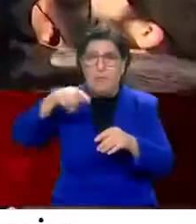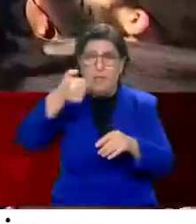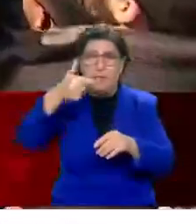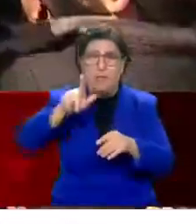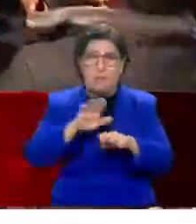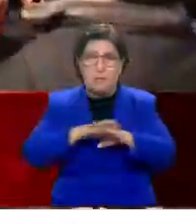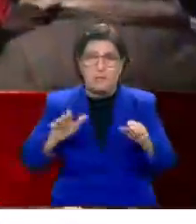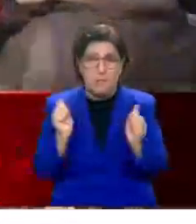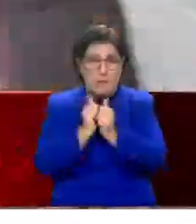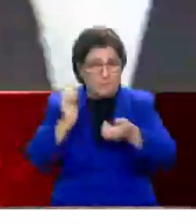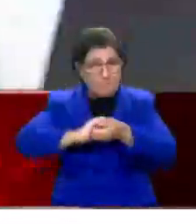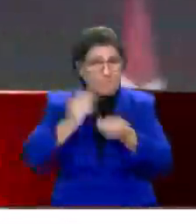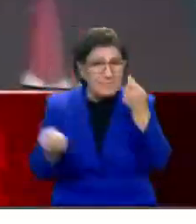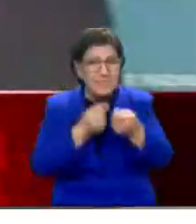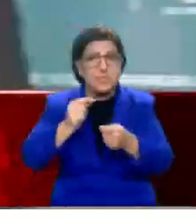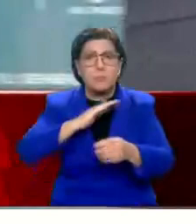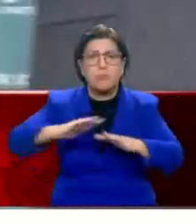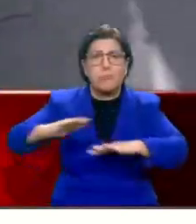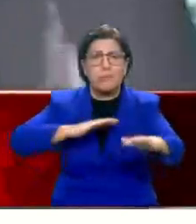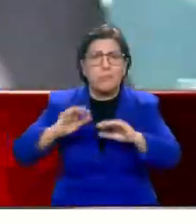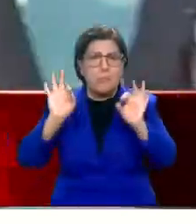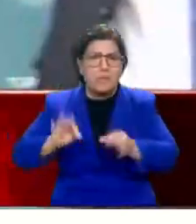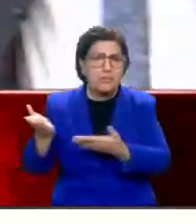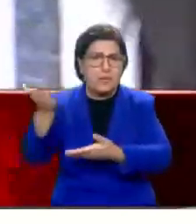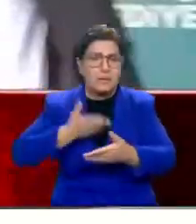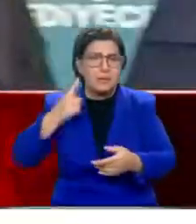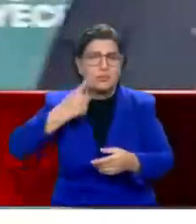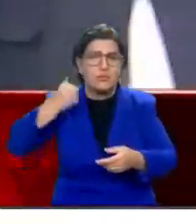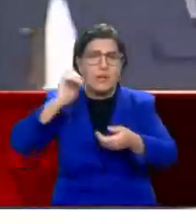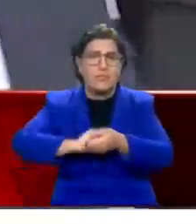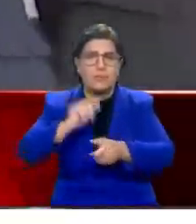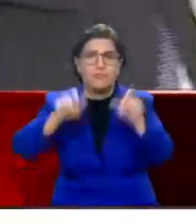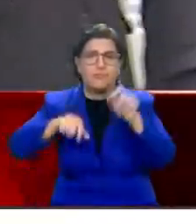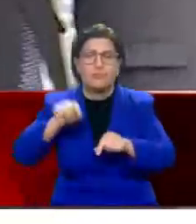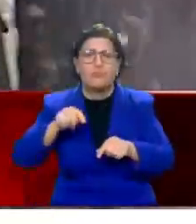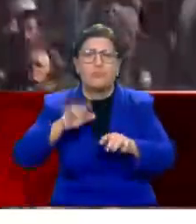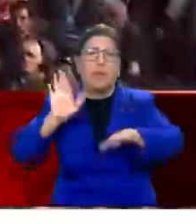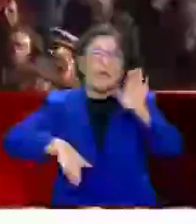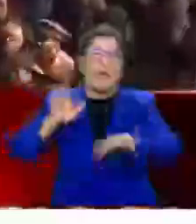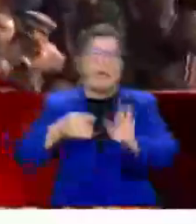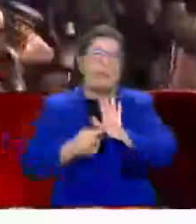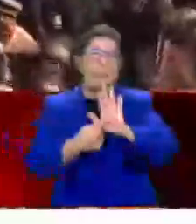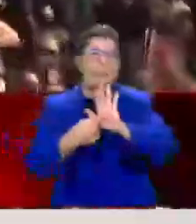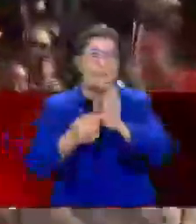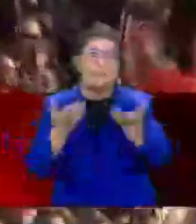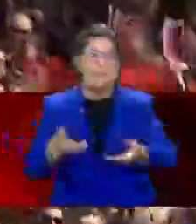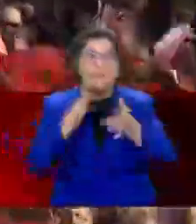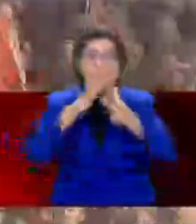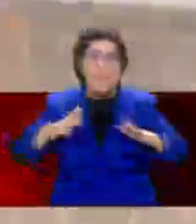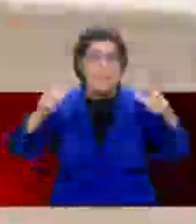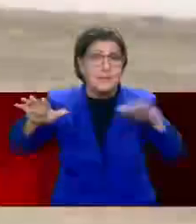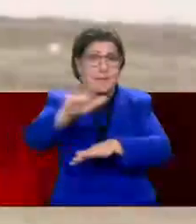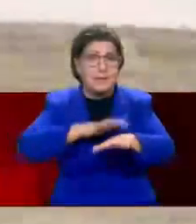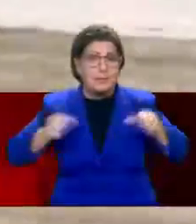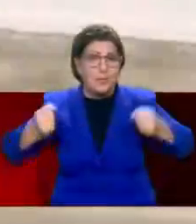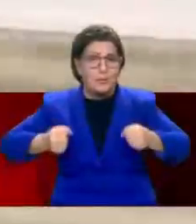birbirlerinin kuyularını kazıyorlar dedi, muhalefeti eleştirdi. Denizli'de Cumhur İttifakı adaylarını tanıttı bugün Cumhurbaşkanı. Denizli bugün coşmuş karı.